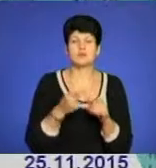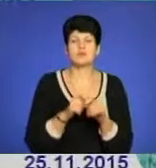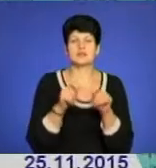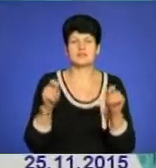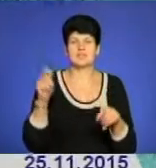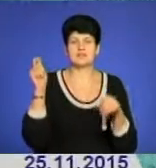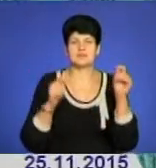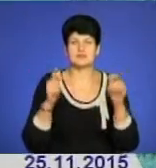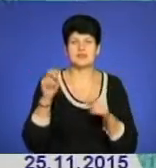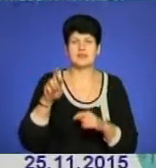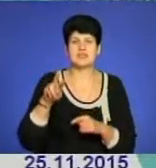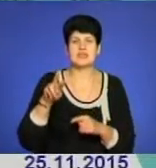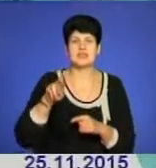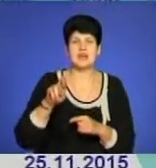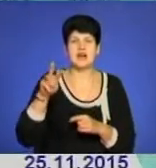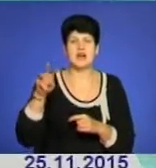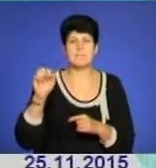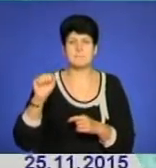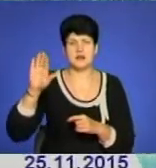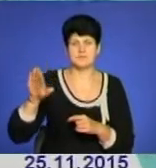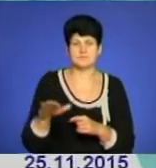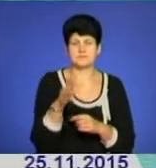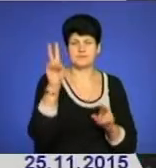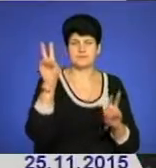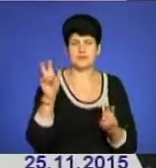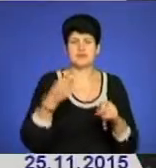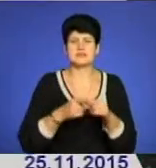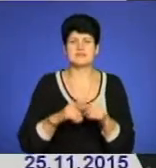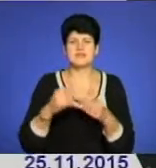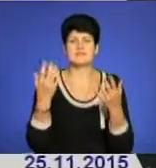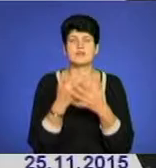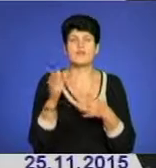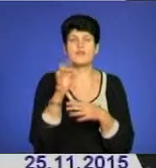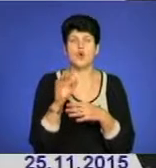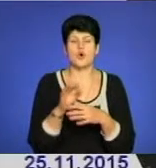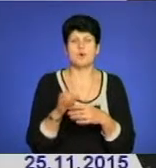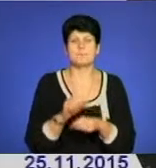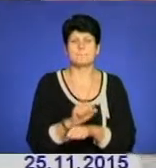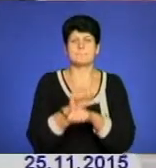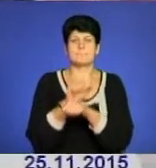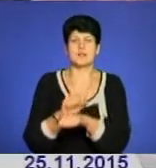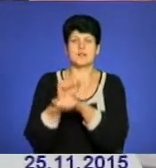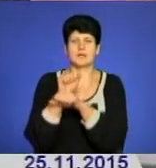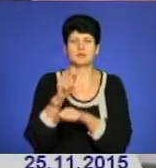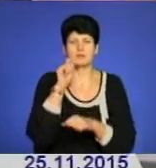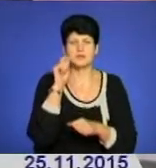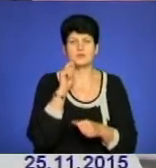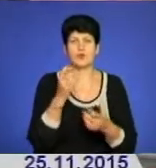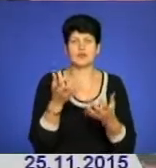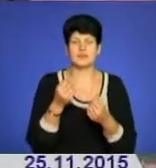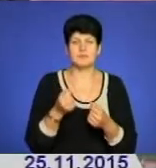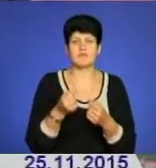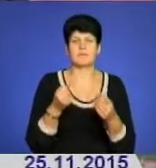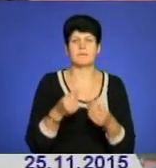фестивалю фільмом «Яма» чеського режисера Іржі Стейскала. Цей фільм про Майдан, про українську дійсність отримав приз глядацьких